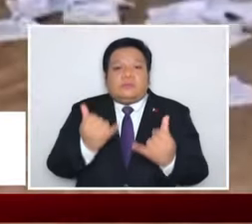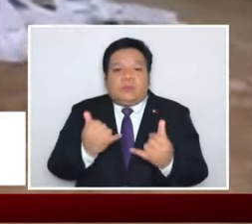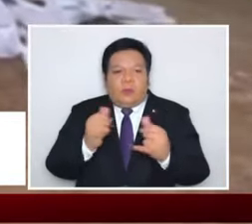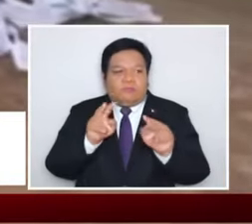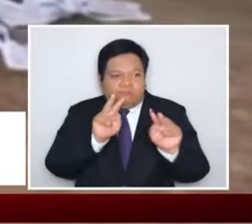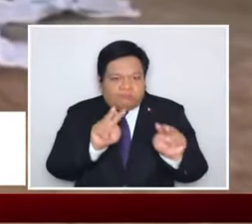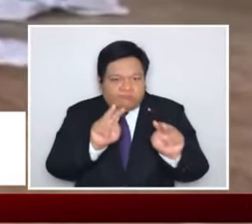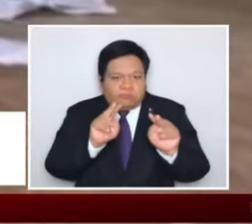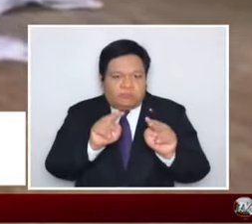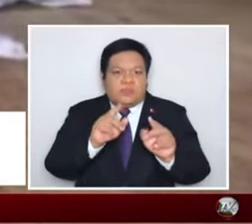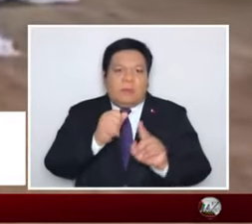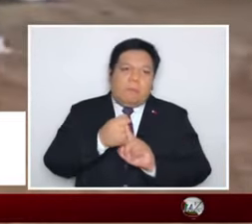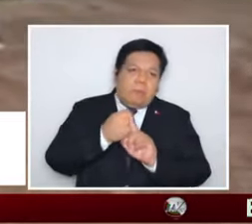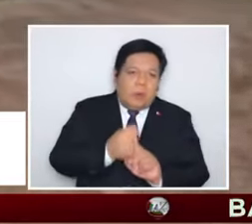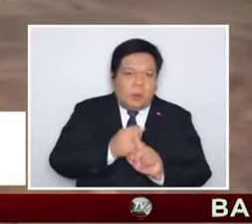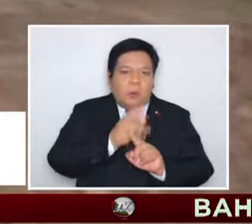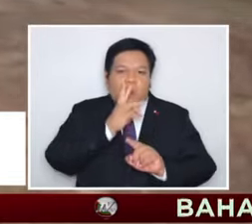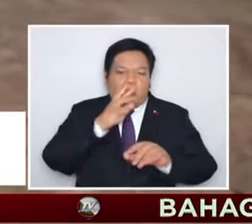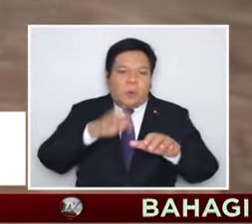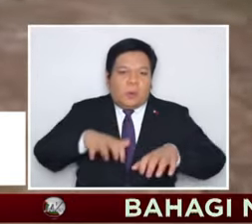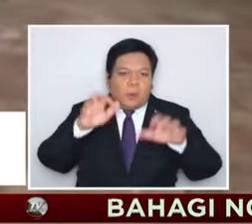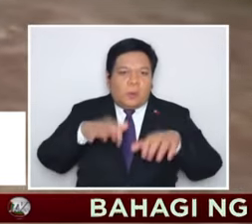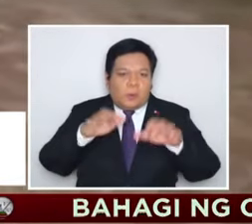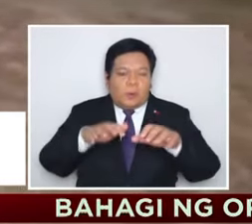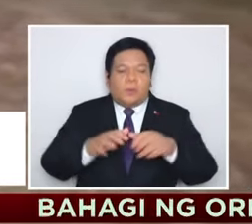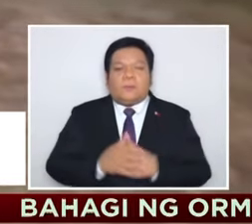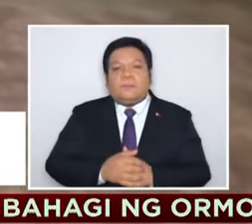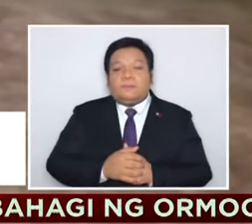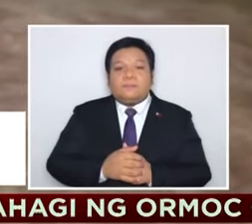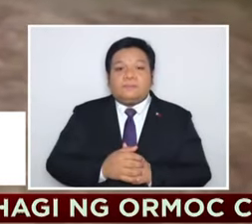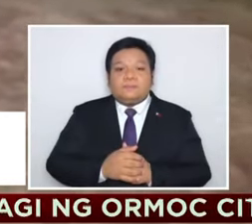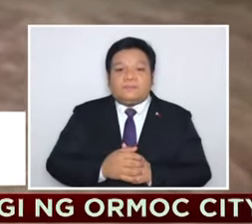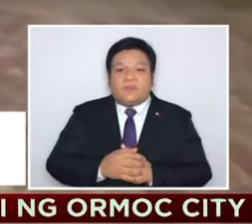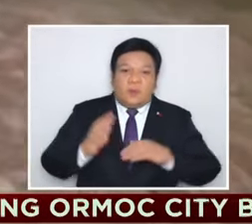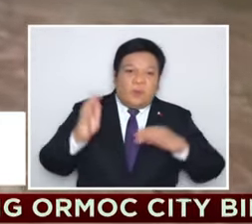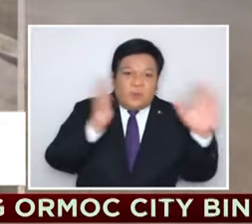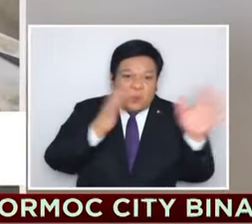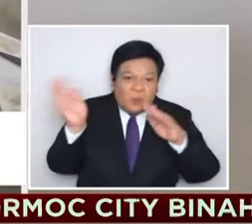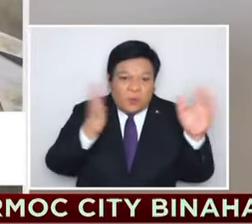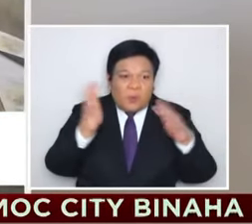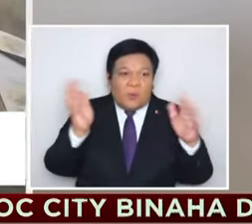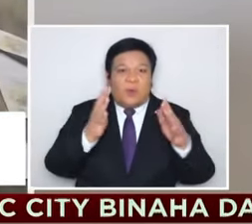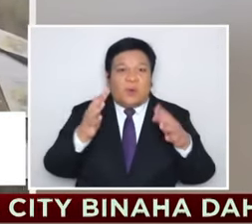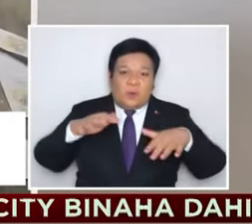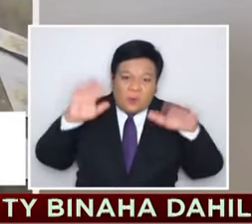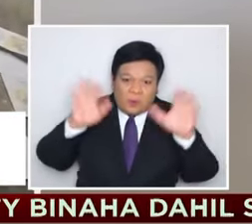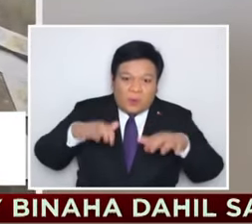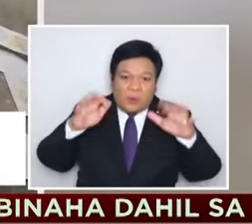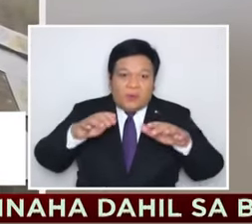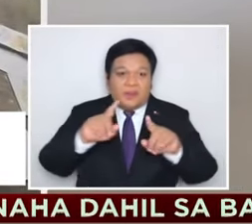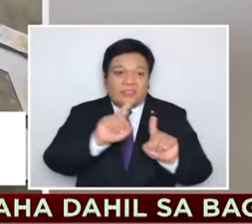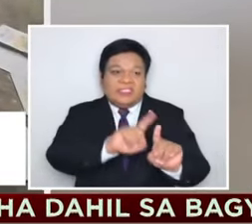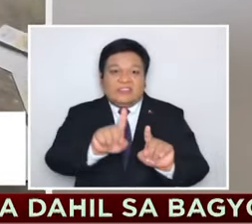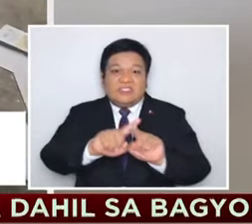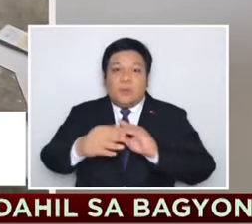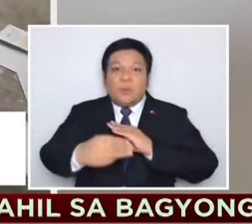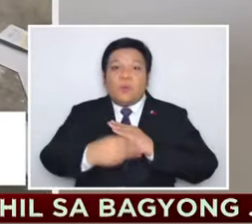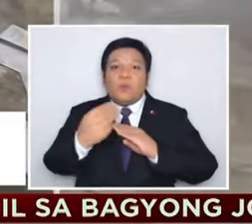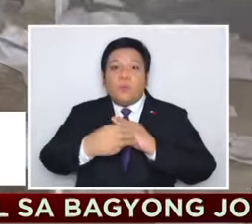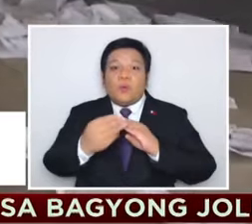bagyo. Sa lakas ng hangin at ulan, nabasa ang learning modules ng Lawaan National School